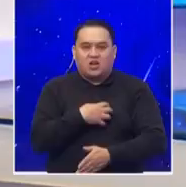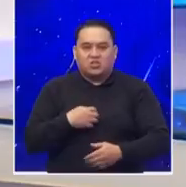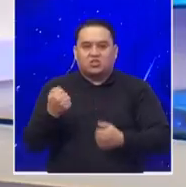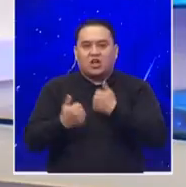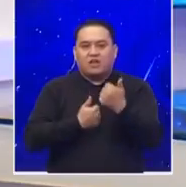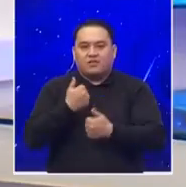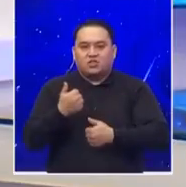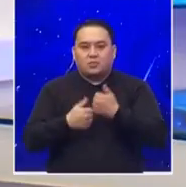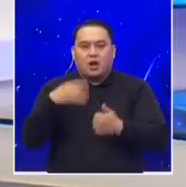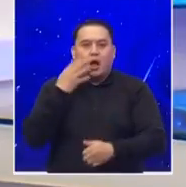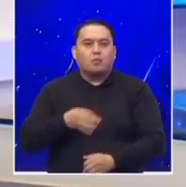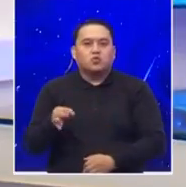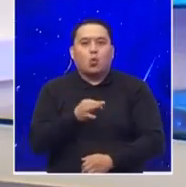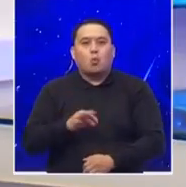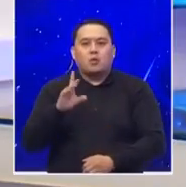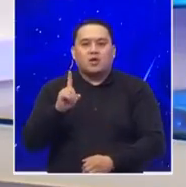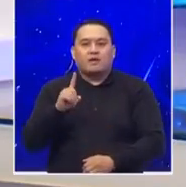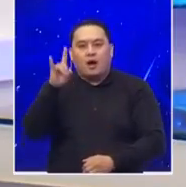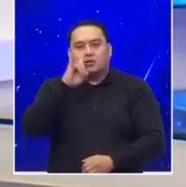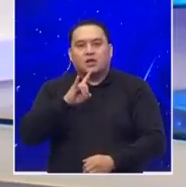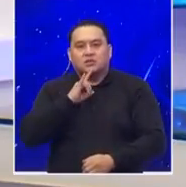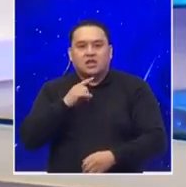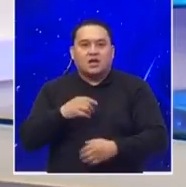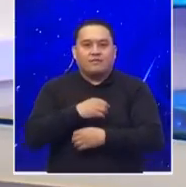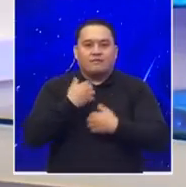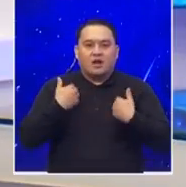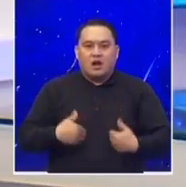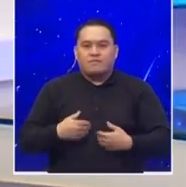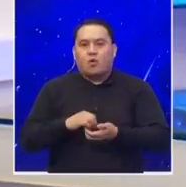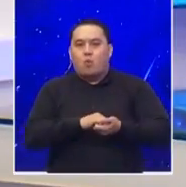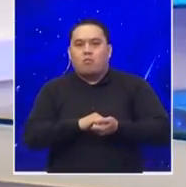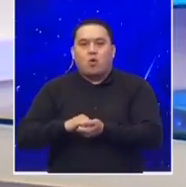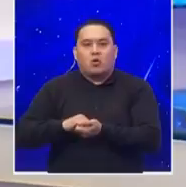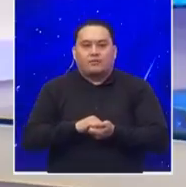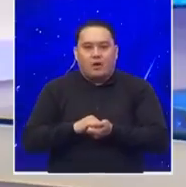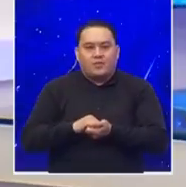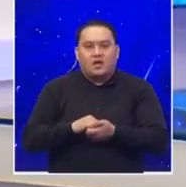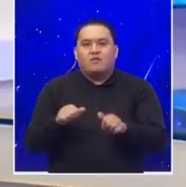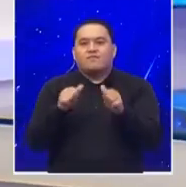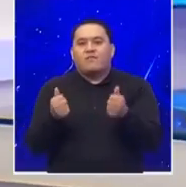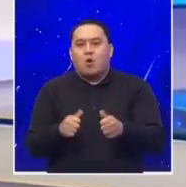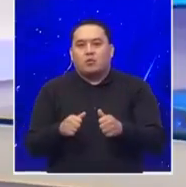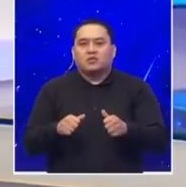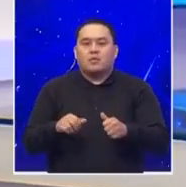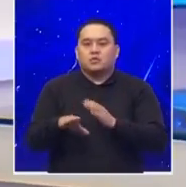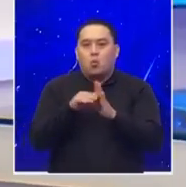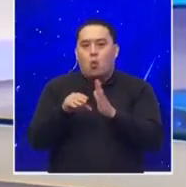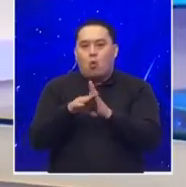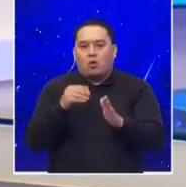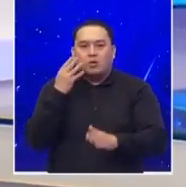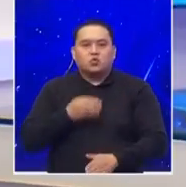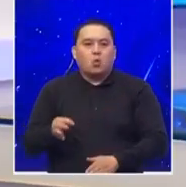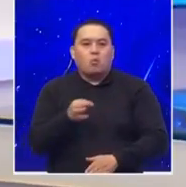соревнования. Чемпионат Алматинской области и первенство Казахстана по греко-римской борьбе. На первом сформируется